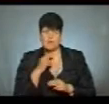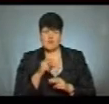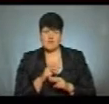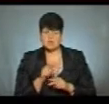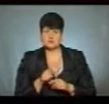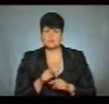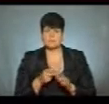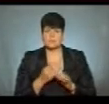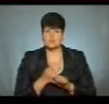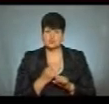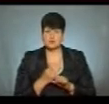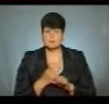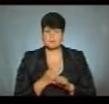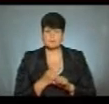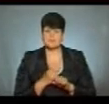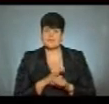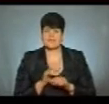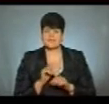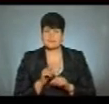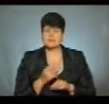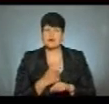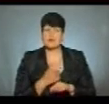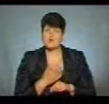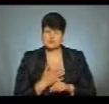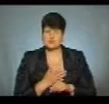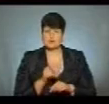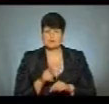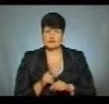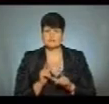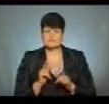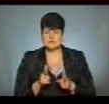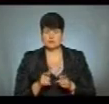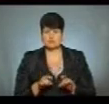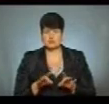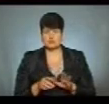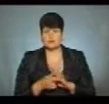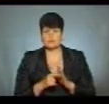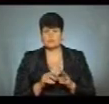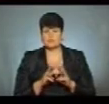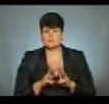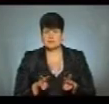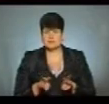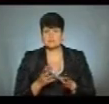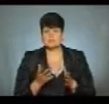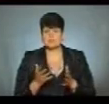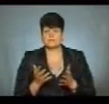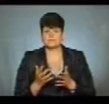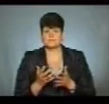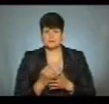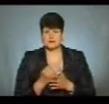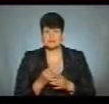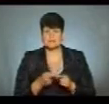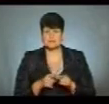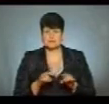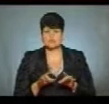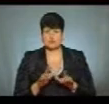працюємо, ну, скажімо, не там, де ми хочемо, а ми працюємо згідно постанови Кабінету міністрів, де виходить, ця